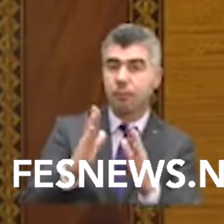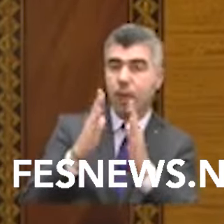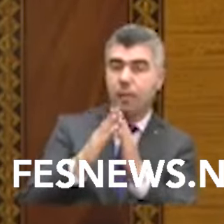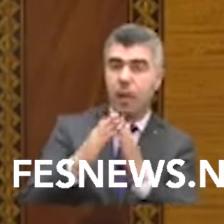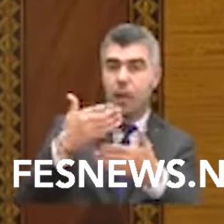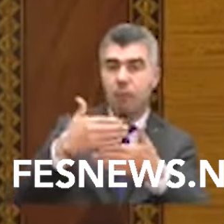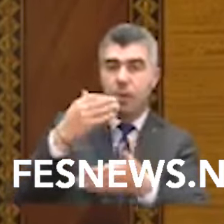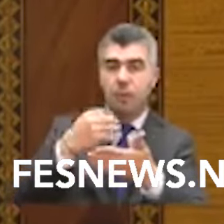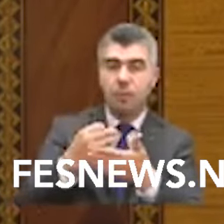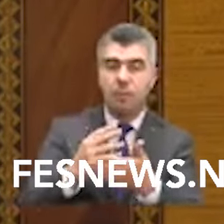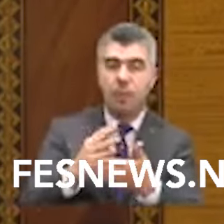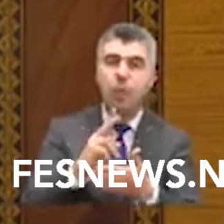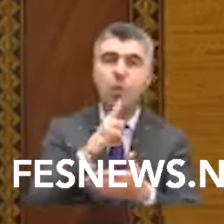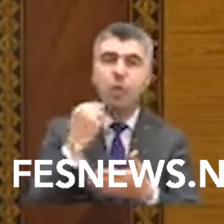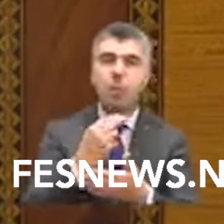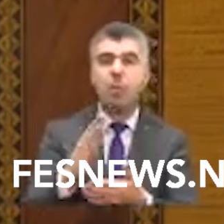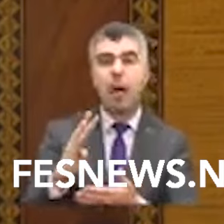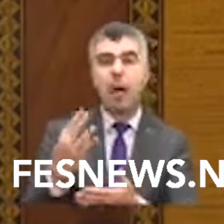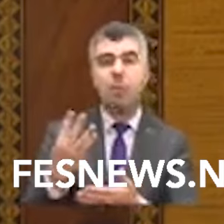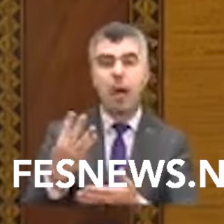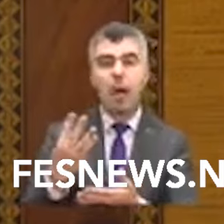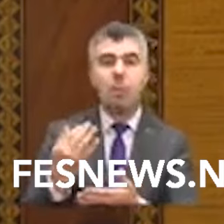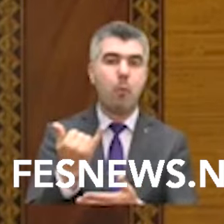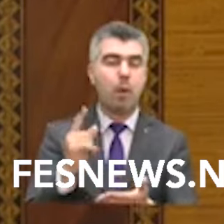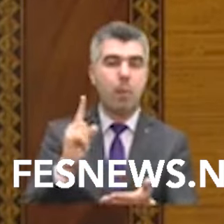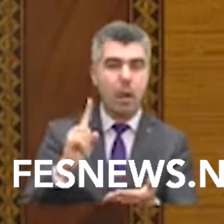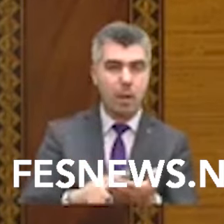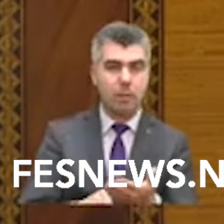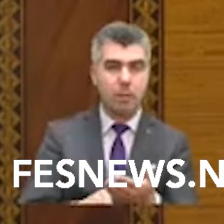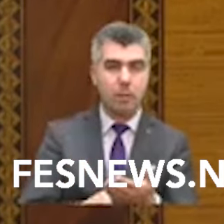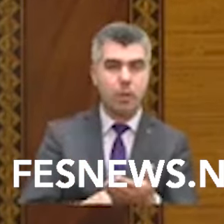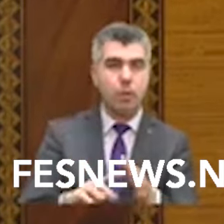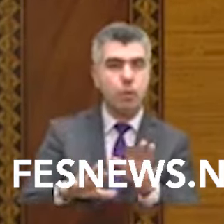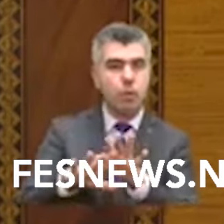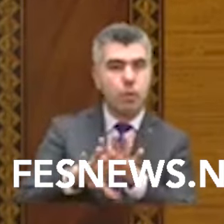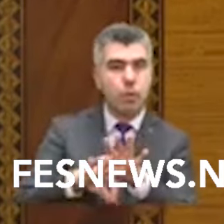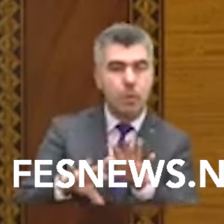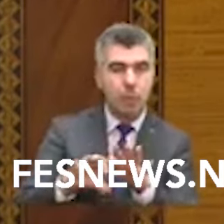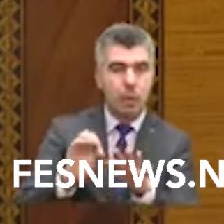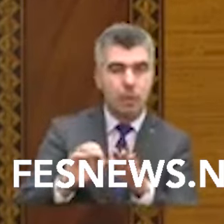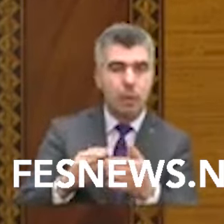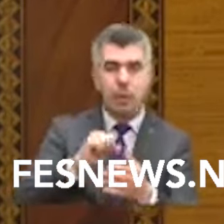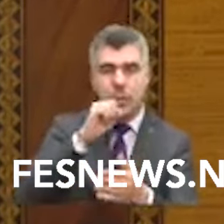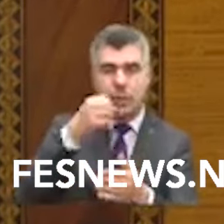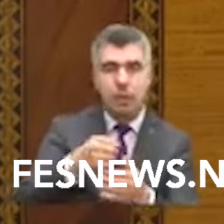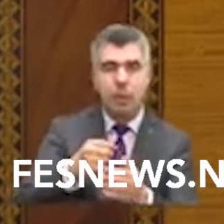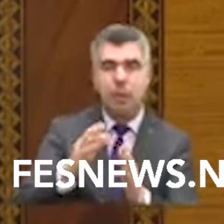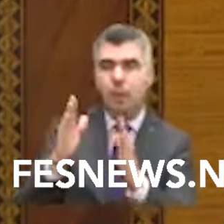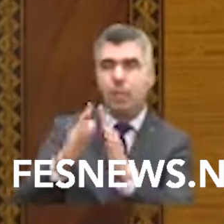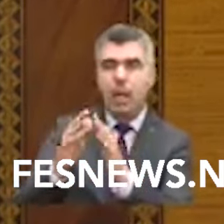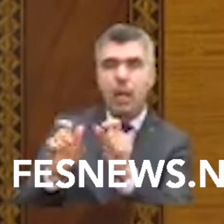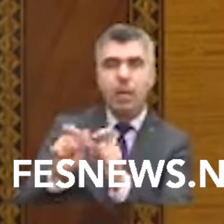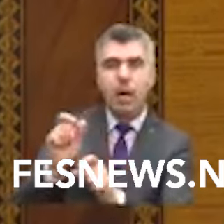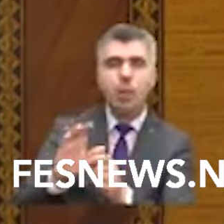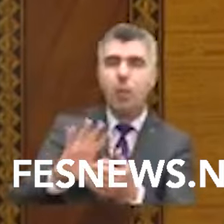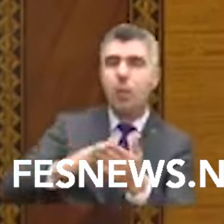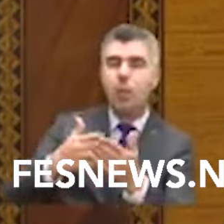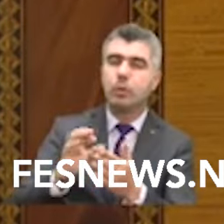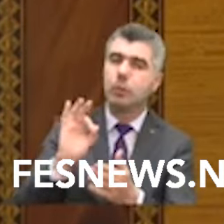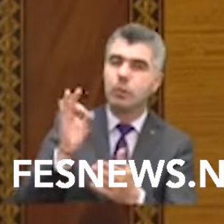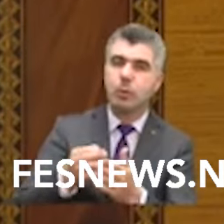كانت عندها أربعة ديال الرهانات أساسية. أولا الرهان الاجتماعي، بغينا جميع المغاربة يكون عندهم سكن لائق